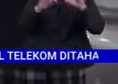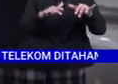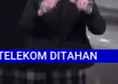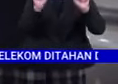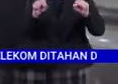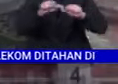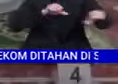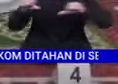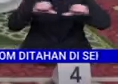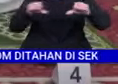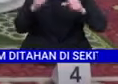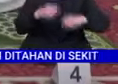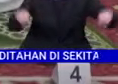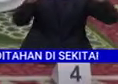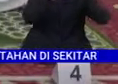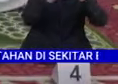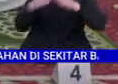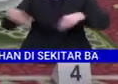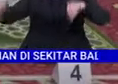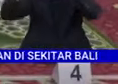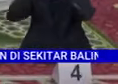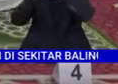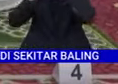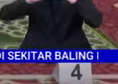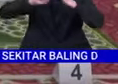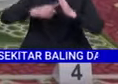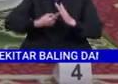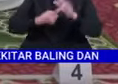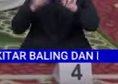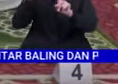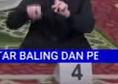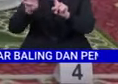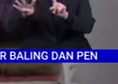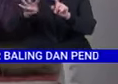masjid dan Surau apabila kebenaran baru ini dikuasakan